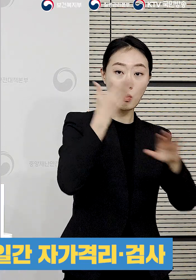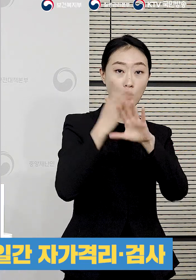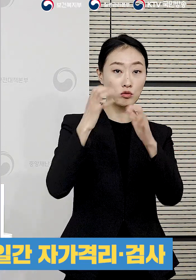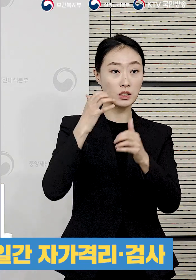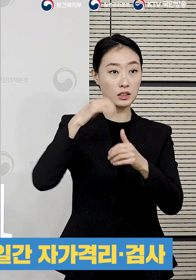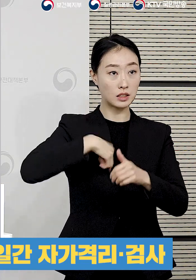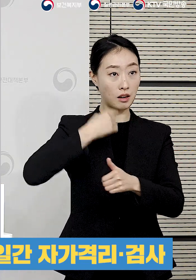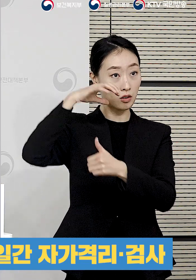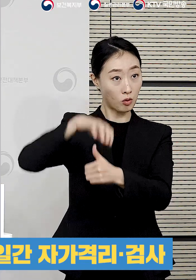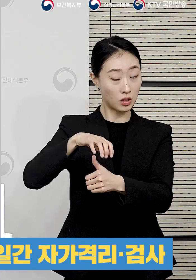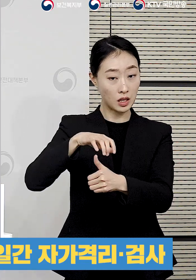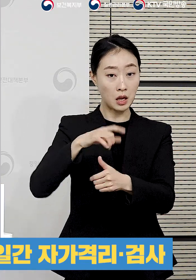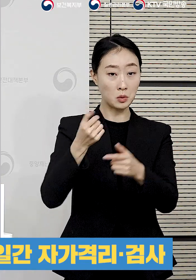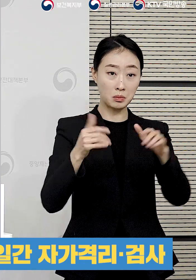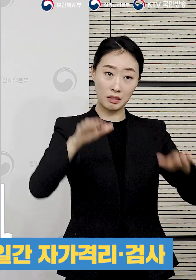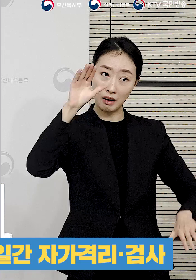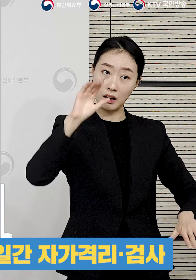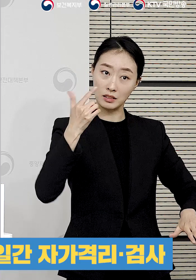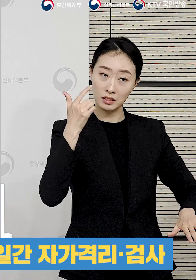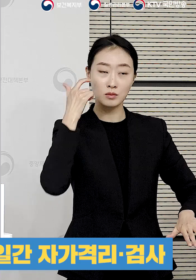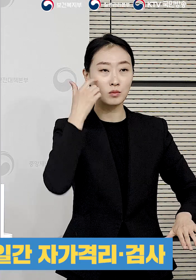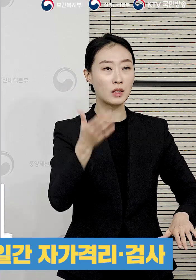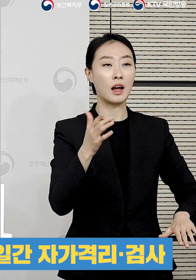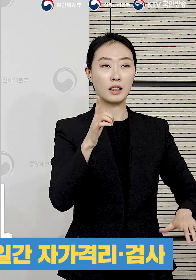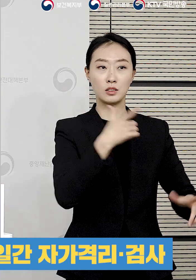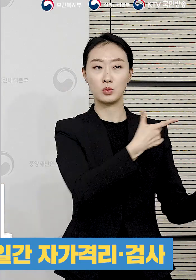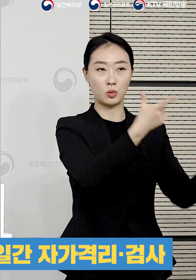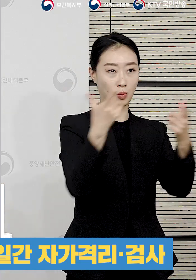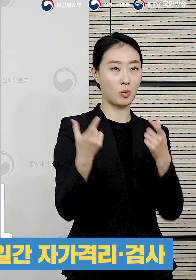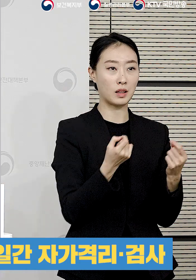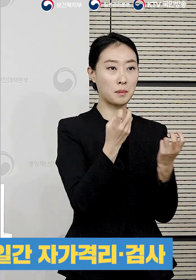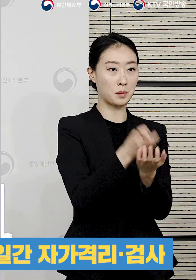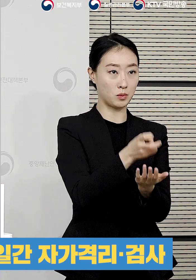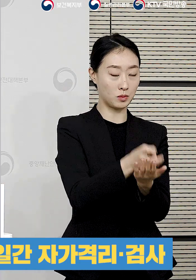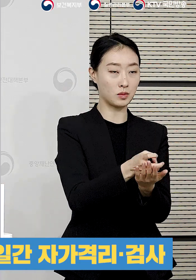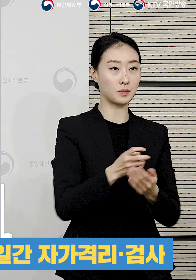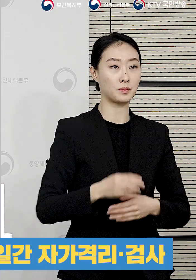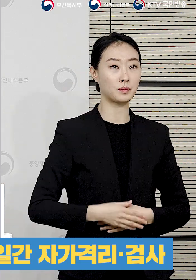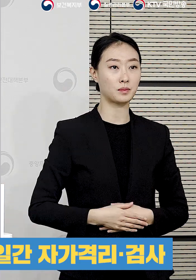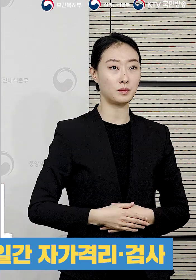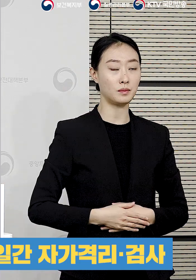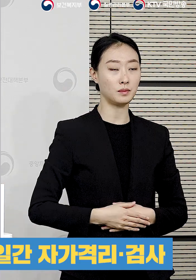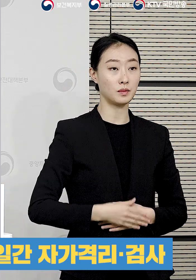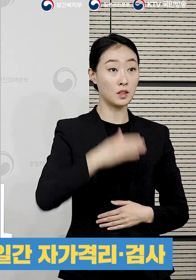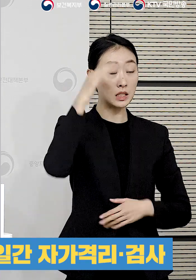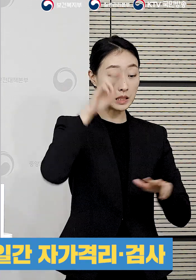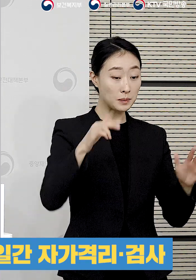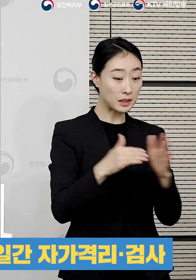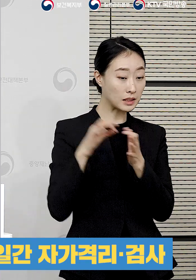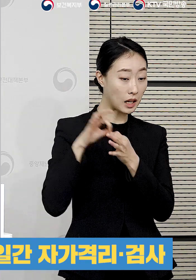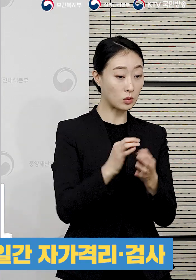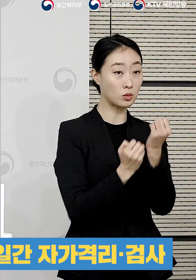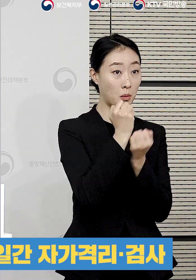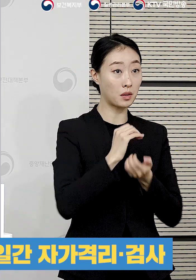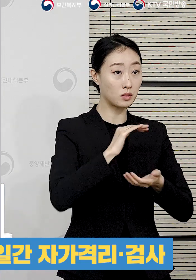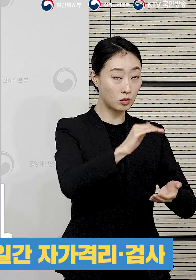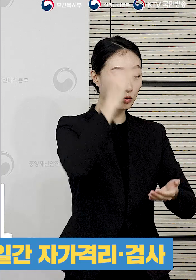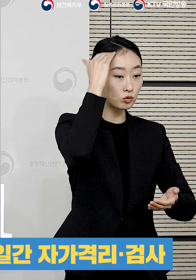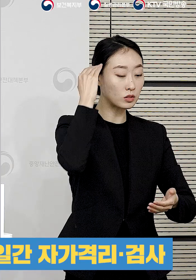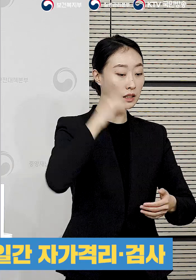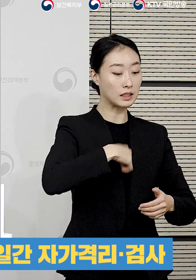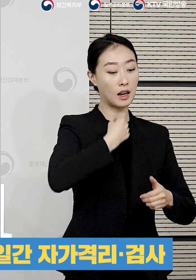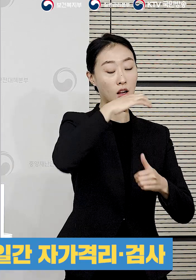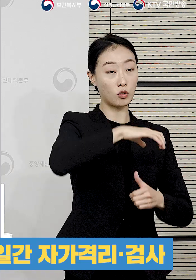법적 조치하에 동일하게 되는 거기 때문에 지금까지 계속 반복해서 설명드렸던 국내의 자가격리 조치에